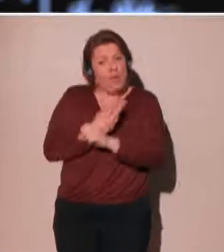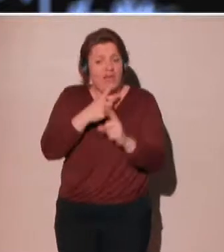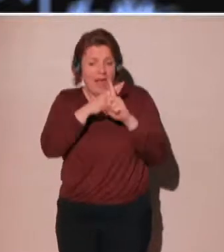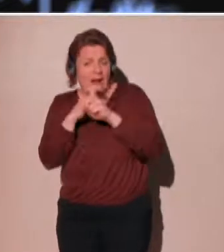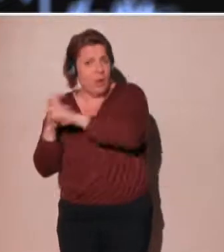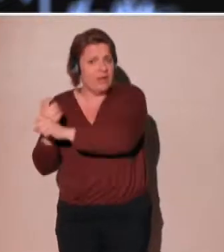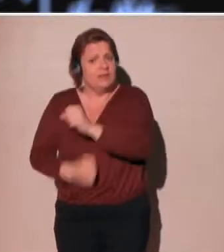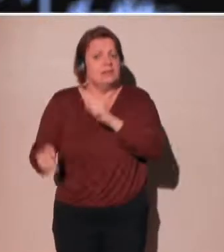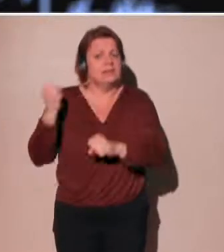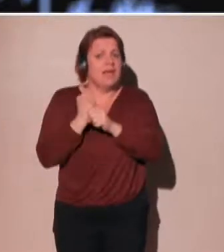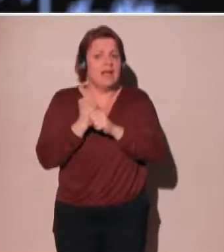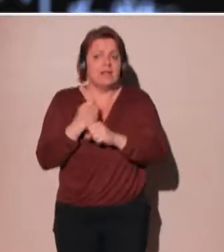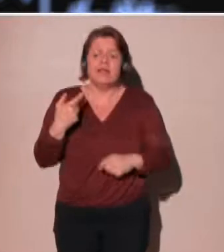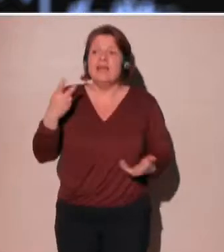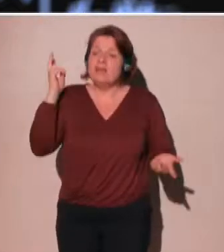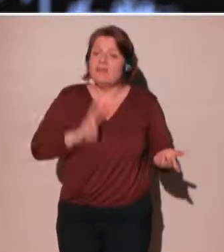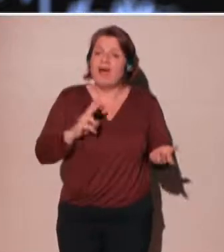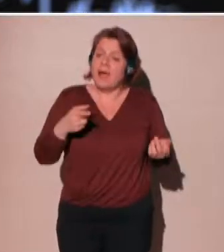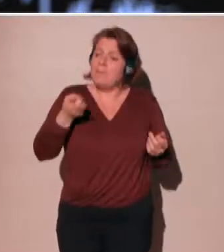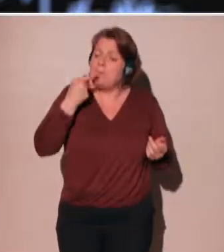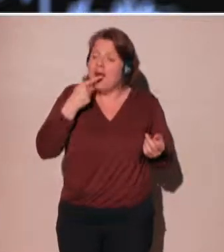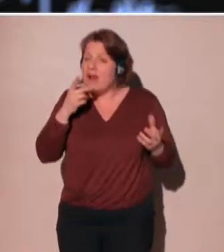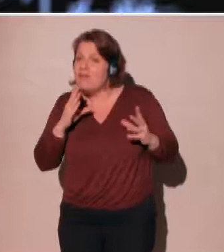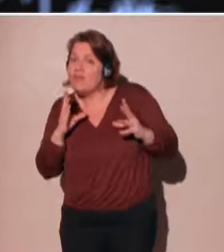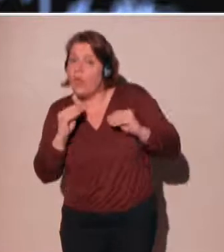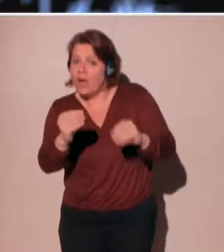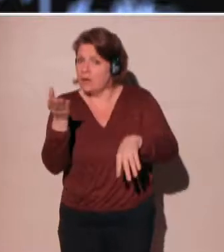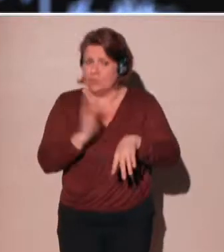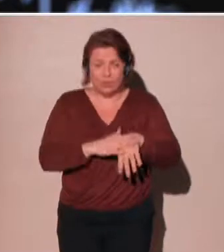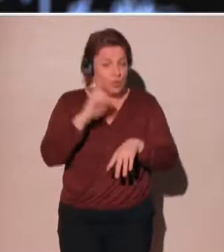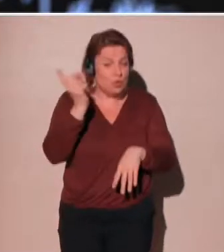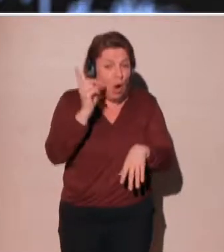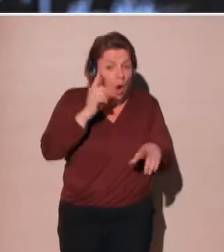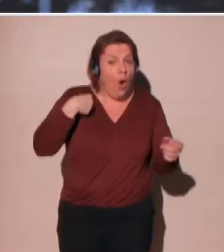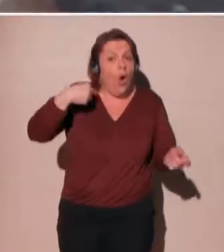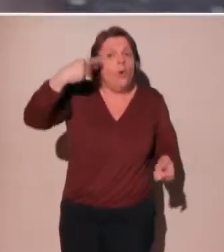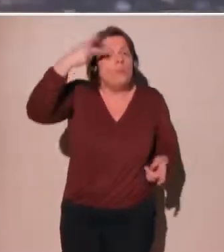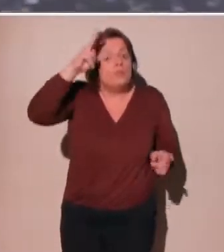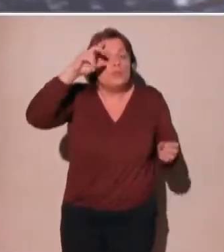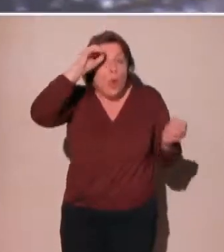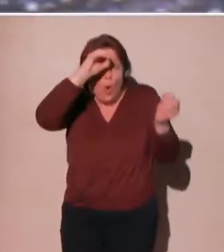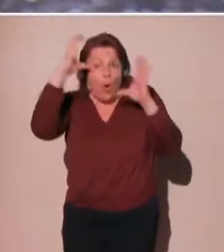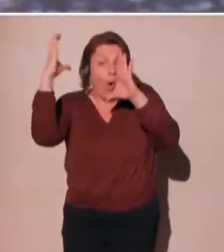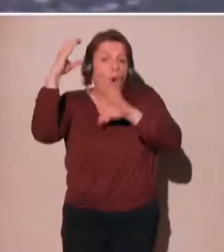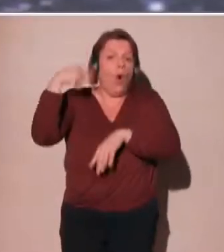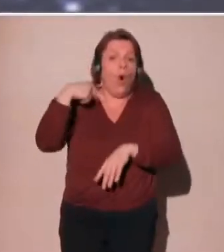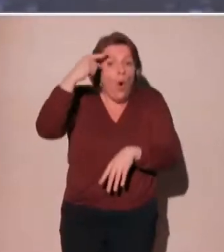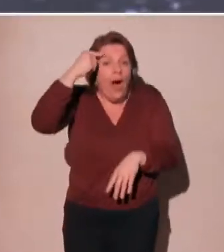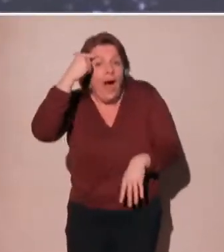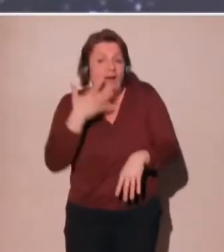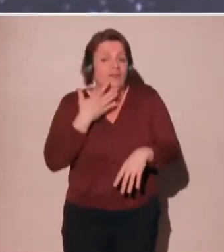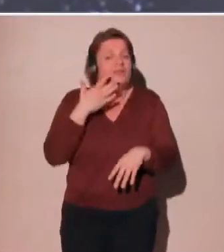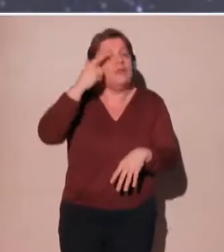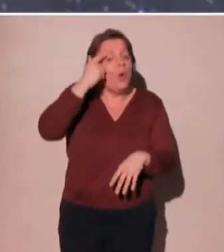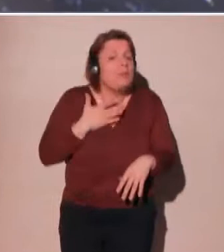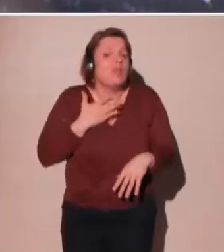nous parlons de faits alors qu'il ne s'agit que d'opinions. Les algorithmes, ce sont des opinions traduites en code. Et je vais vous expliquer. Alors